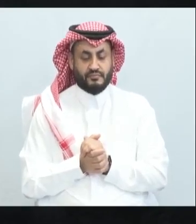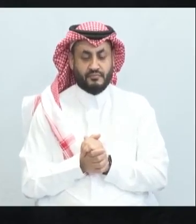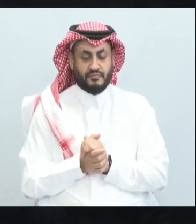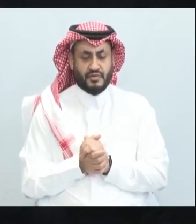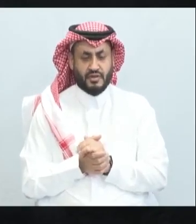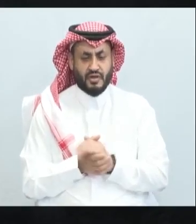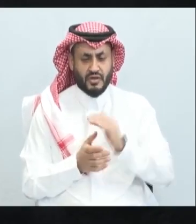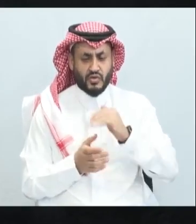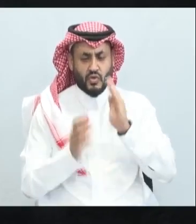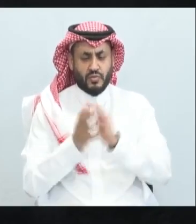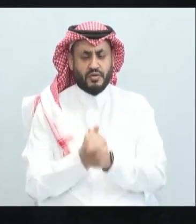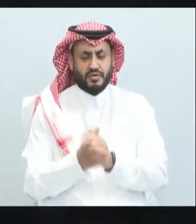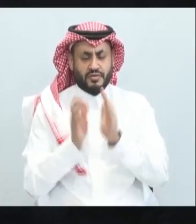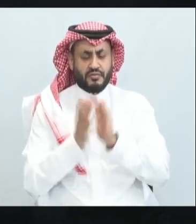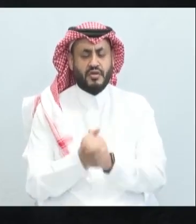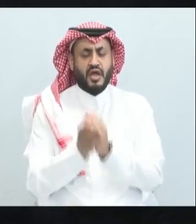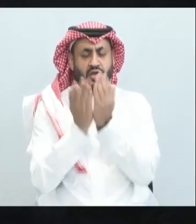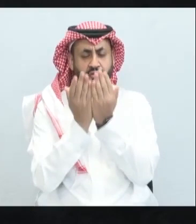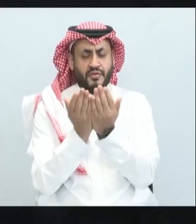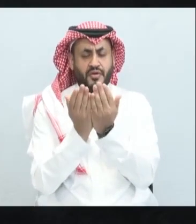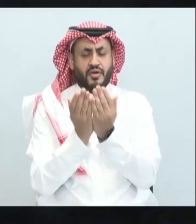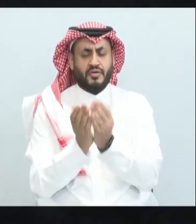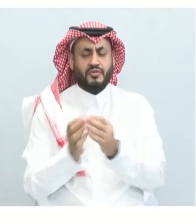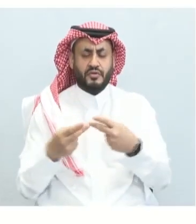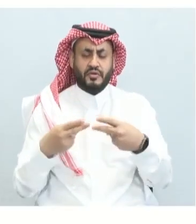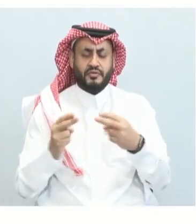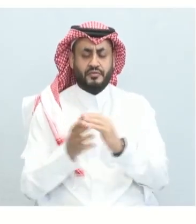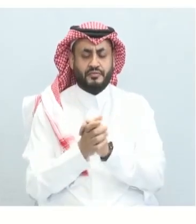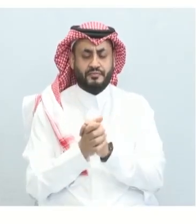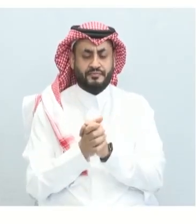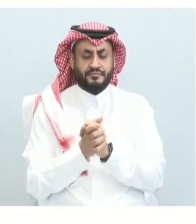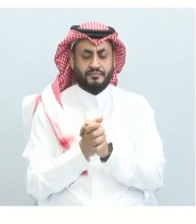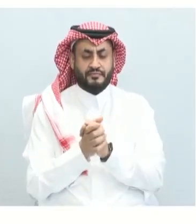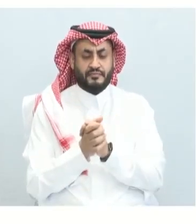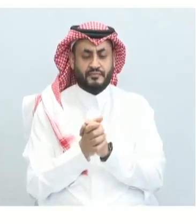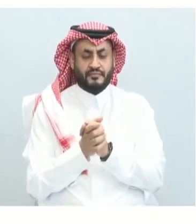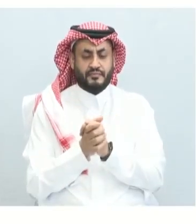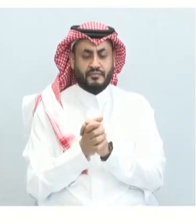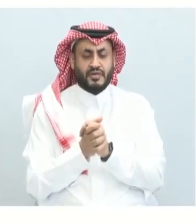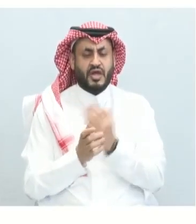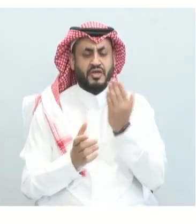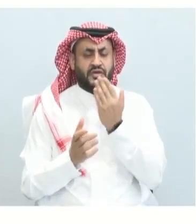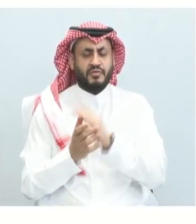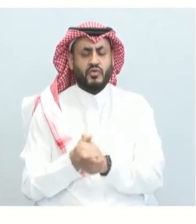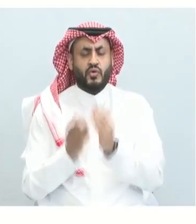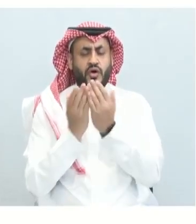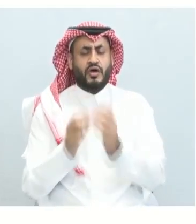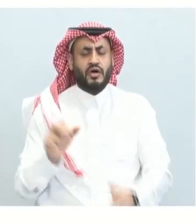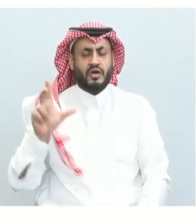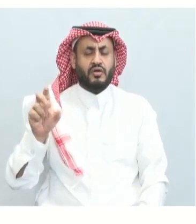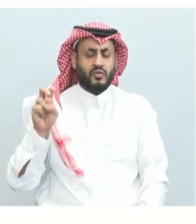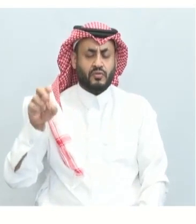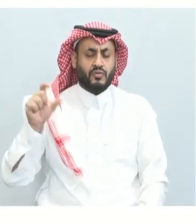الحمد ثم يرفع يديه وايضا يشرع له الدعاء في هذا الوقت ويسمى هذا الدعاء دعاء